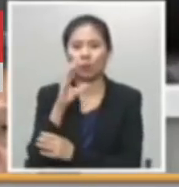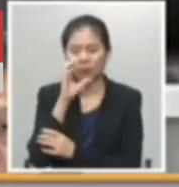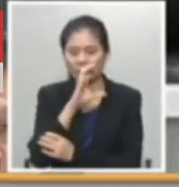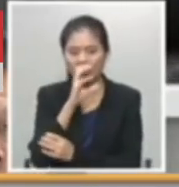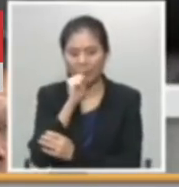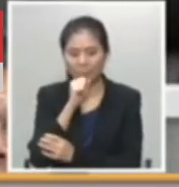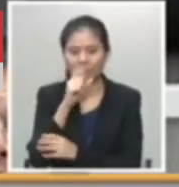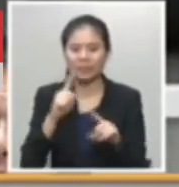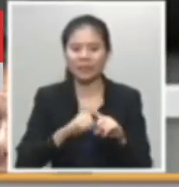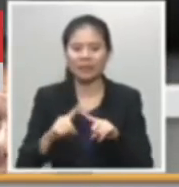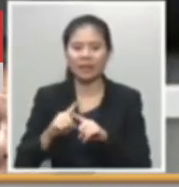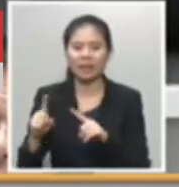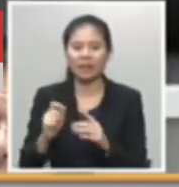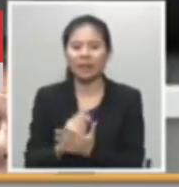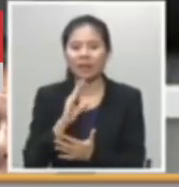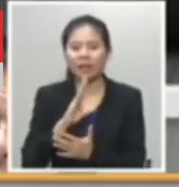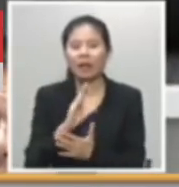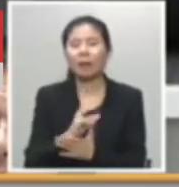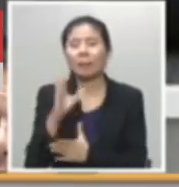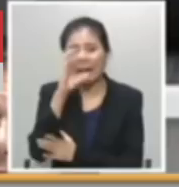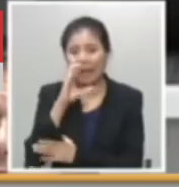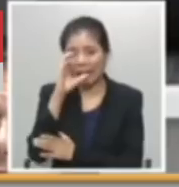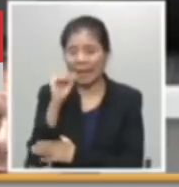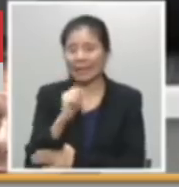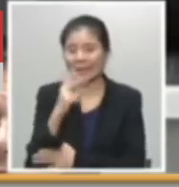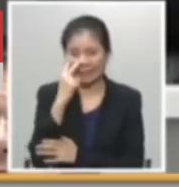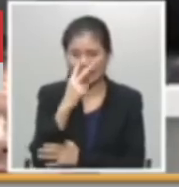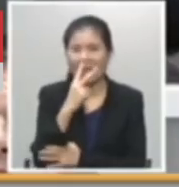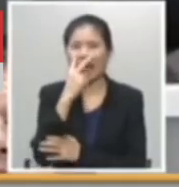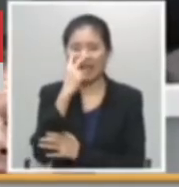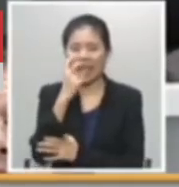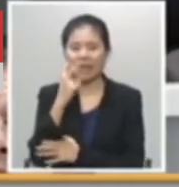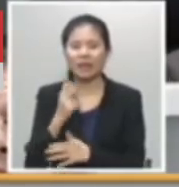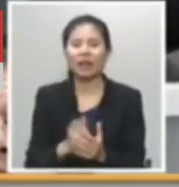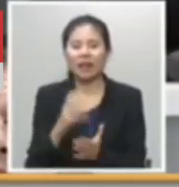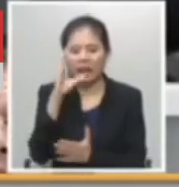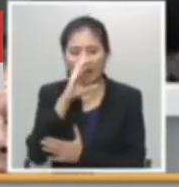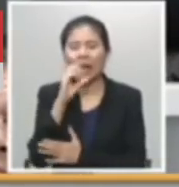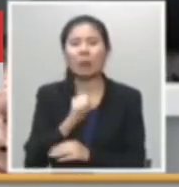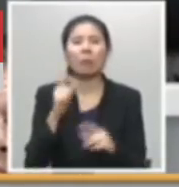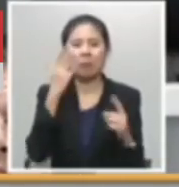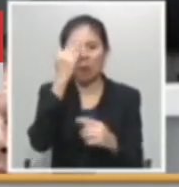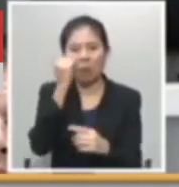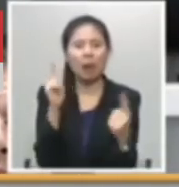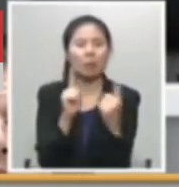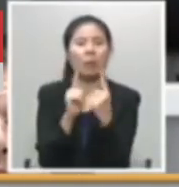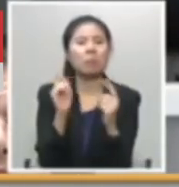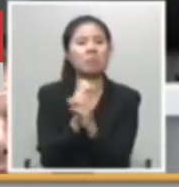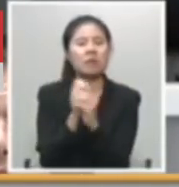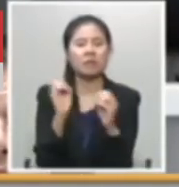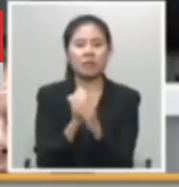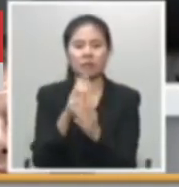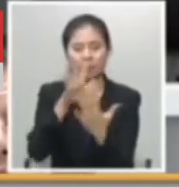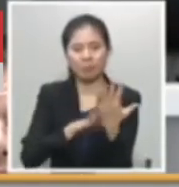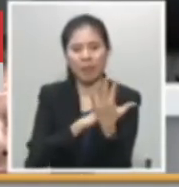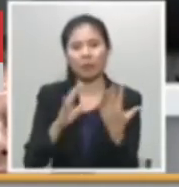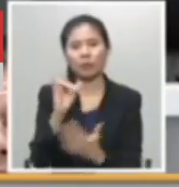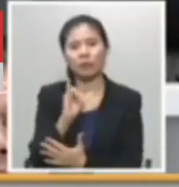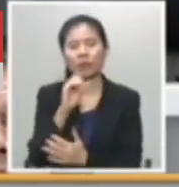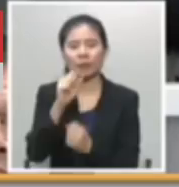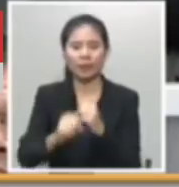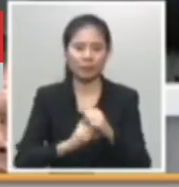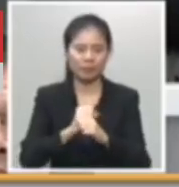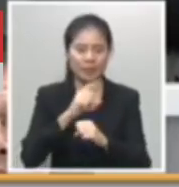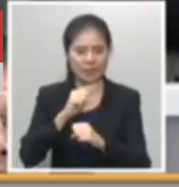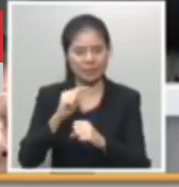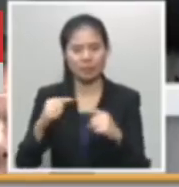ก็บอกว่าห้ามเขียนว่าหาตาแหกก็เลยบอกพี่น้องว่านี่มันหาตาแหกจริงๆมันไม่เจอจุดศาสตร์ชาติ20ปีก็ไม่สอดรับ